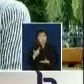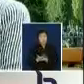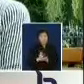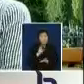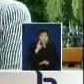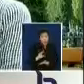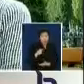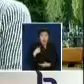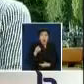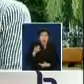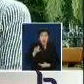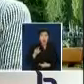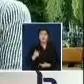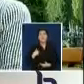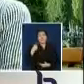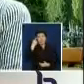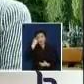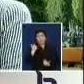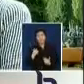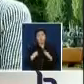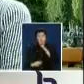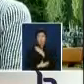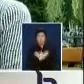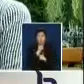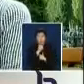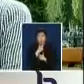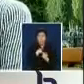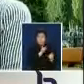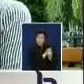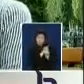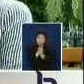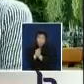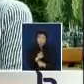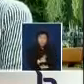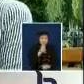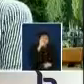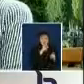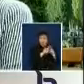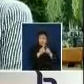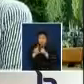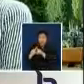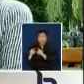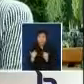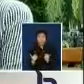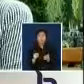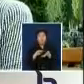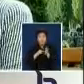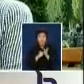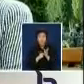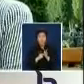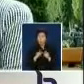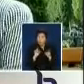ชื่อว่าน่าจะเป็นโอกาสอันดีค่ะเพราะว่านักธุรกิจที่เราได้มาพบนั้นเป็นนักธุรกิจที่มีศักยภา